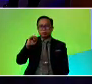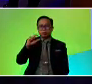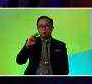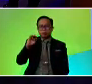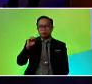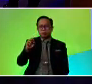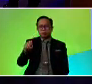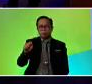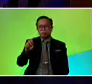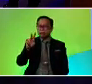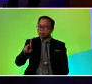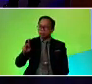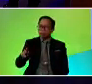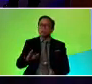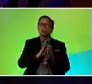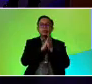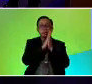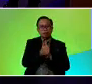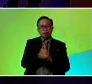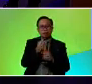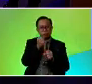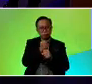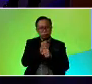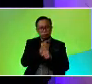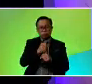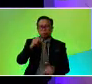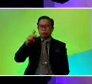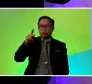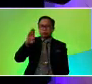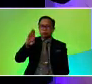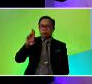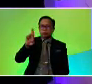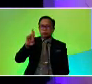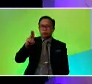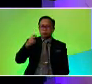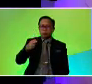kanak-kanak pun menjadi buruh Kerja Oke tentunya kadang-kadang